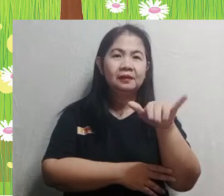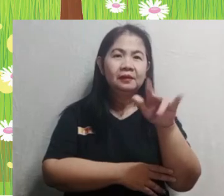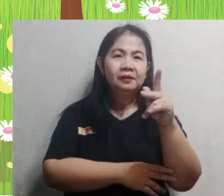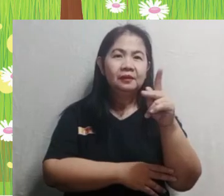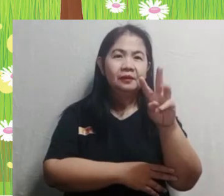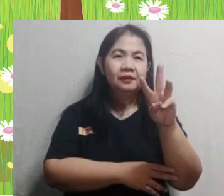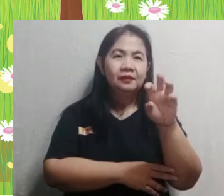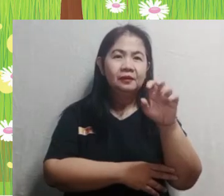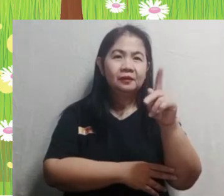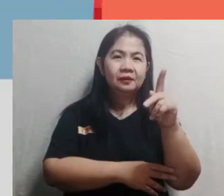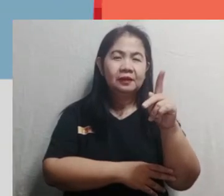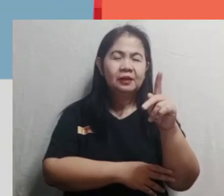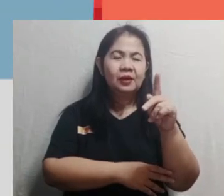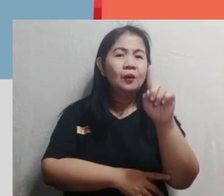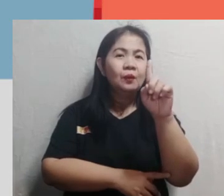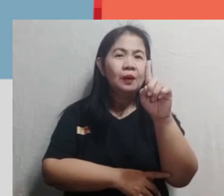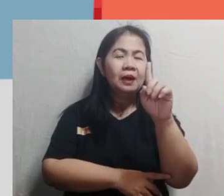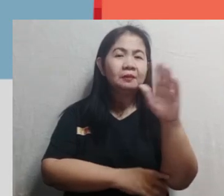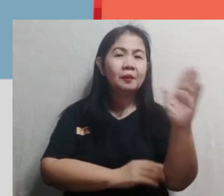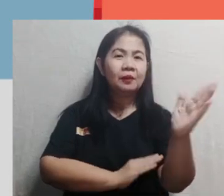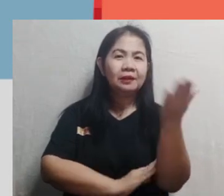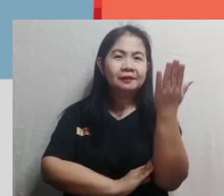Isang umaga,